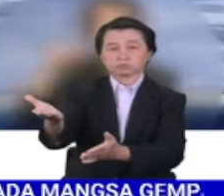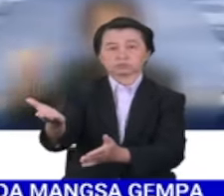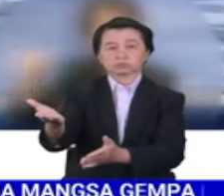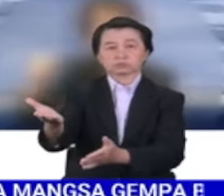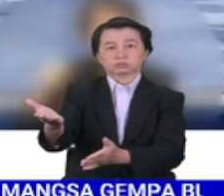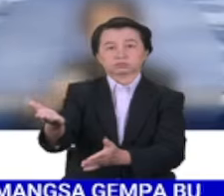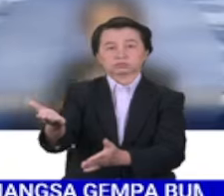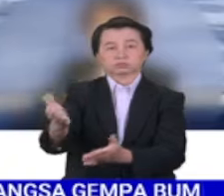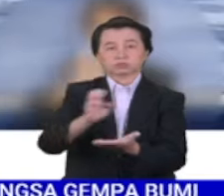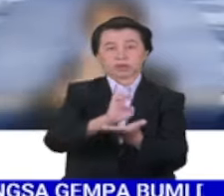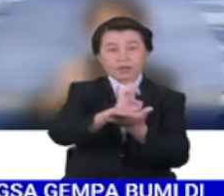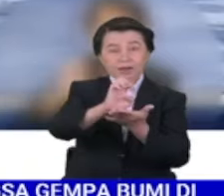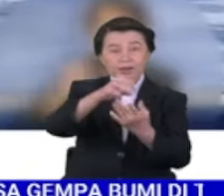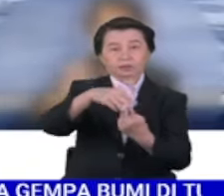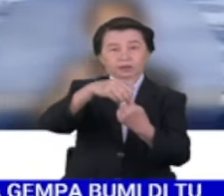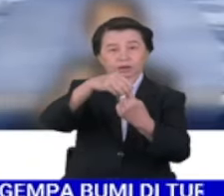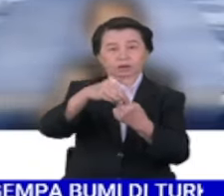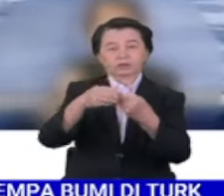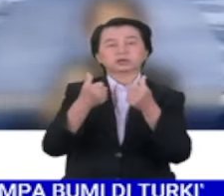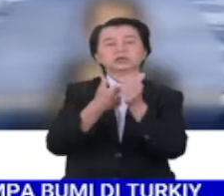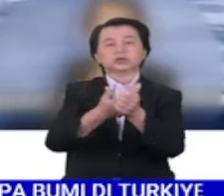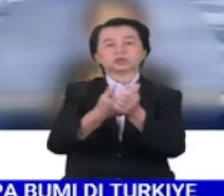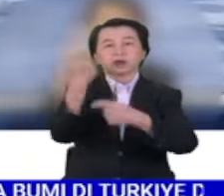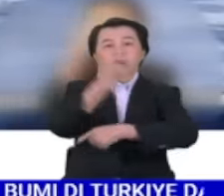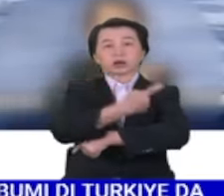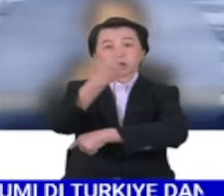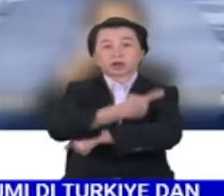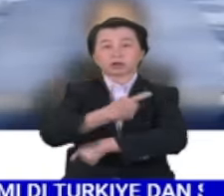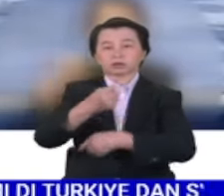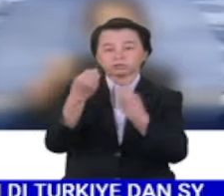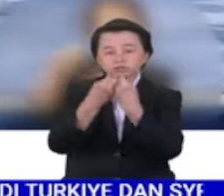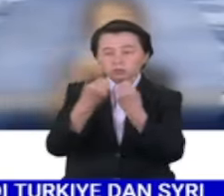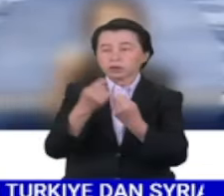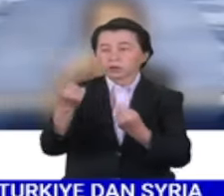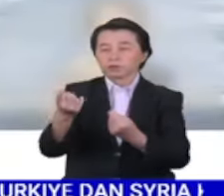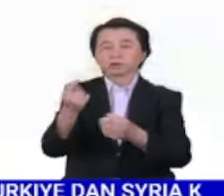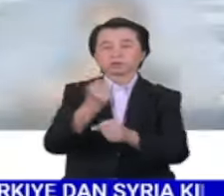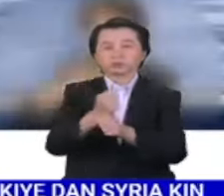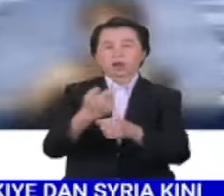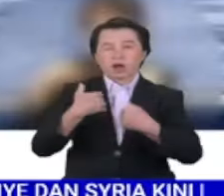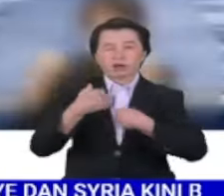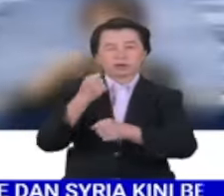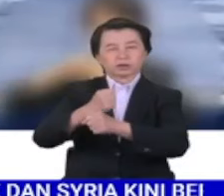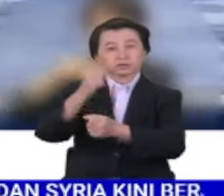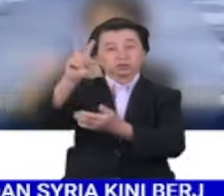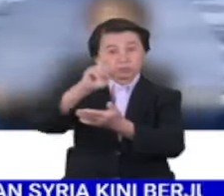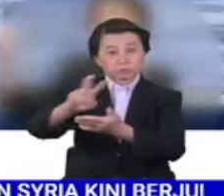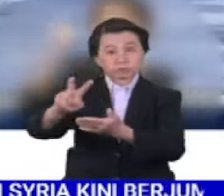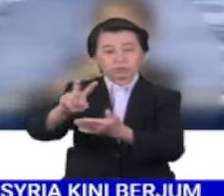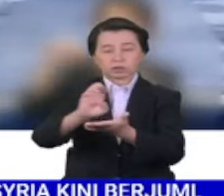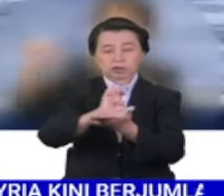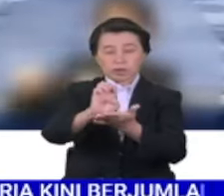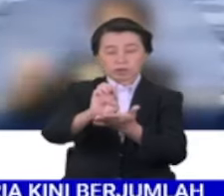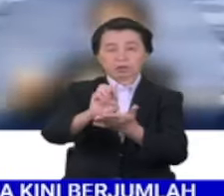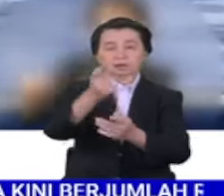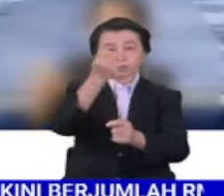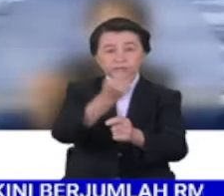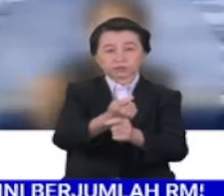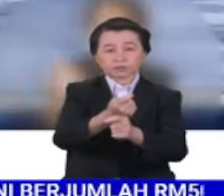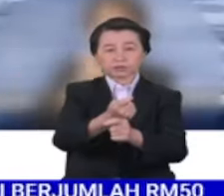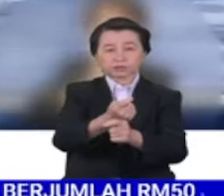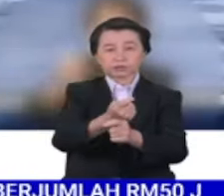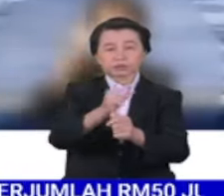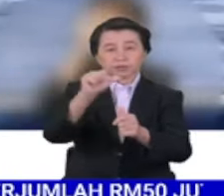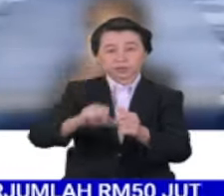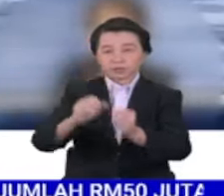khas itu berdasarkan hari-hari mereka bertugas ada yang kami pecah 2 minggu elokasi ini ditetapkan ya